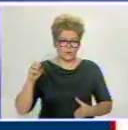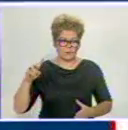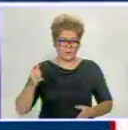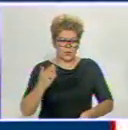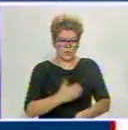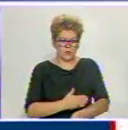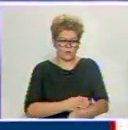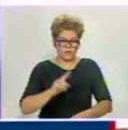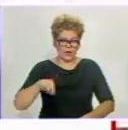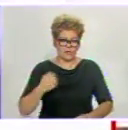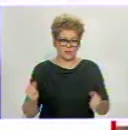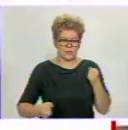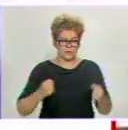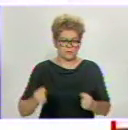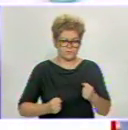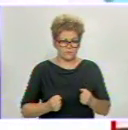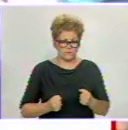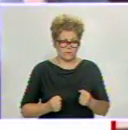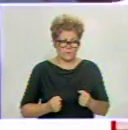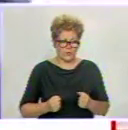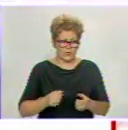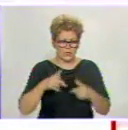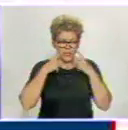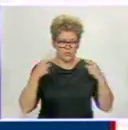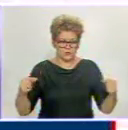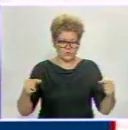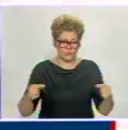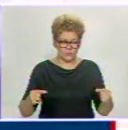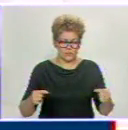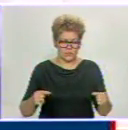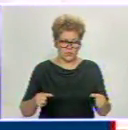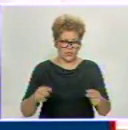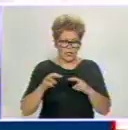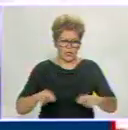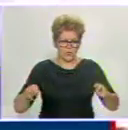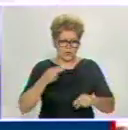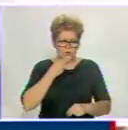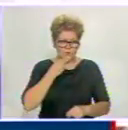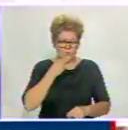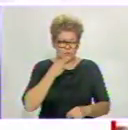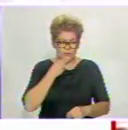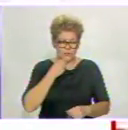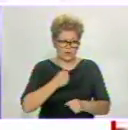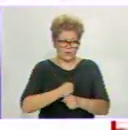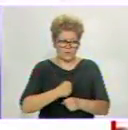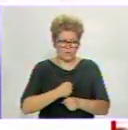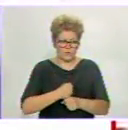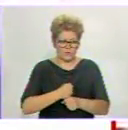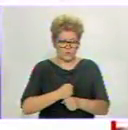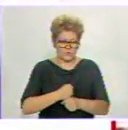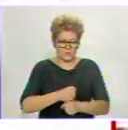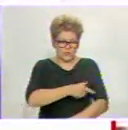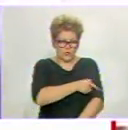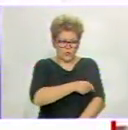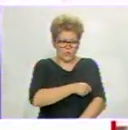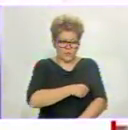lovire sau alte violențe. Rezultatele anchetei ale cercetării făcute de poliție vor fi și ele folosite de către Comisia de